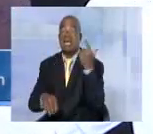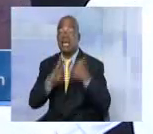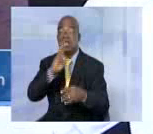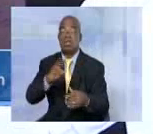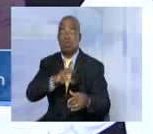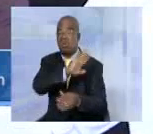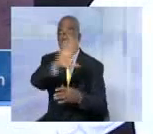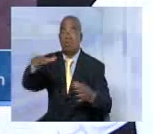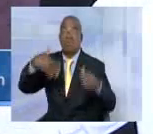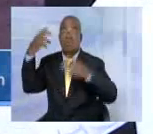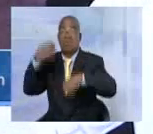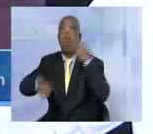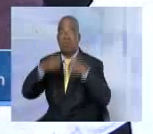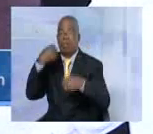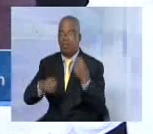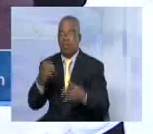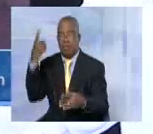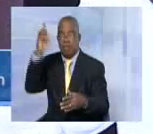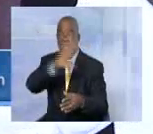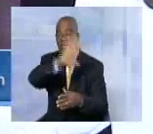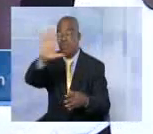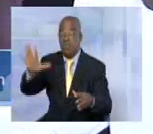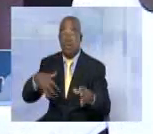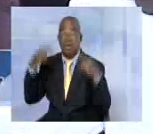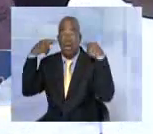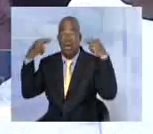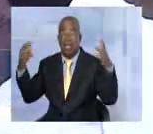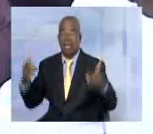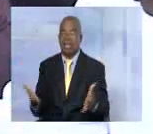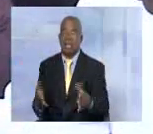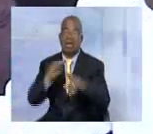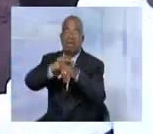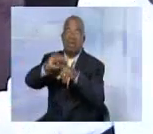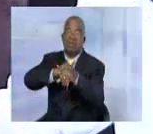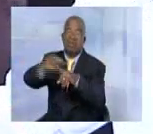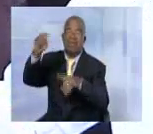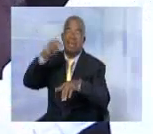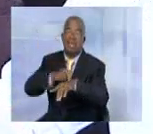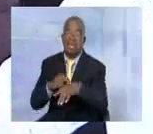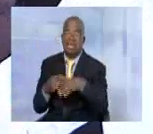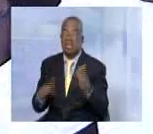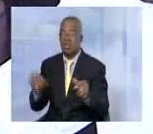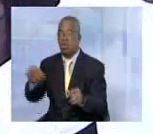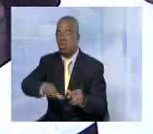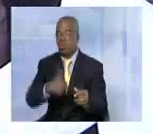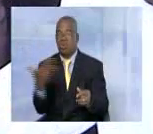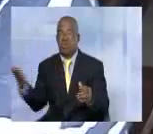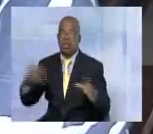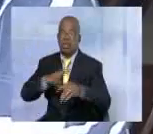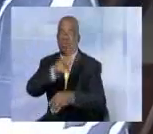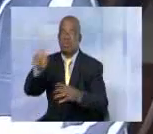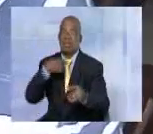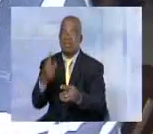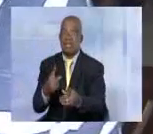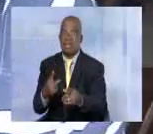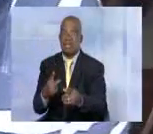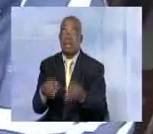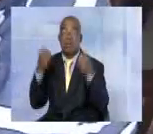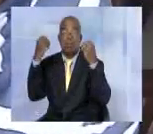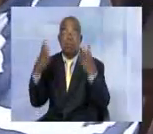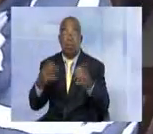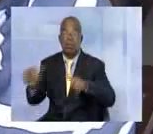qui concerne votre radio en termes de formation? Si vous avez des thèmes que vous souhaitez nous transmettre, vous allez nous les transmettre.